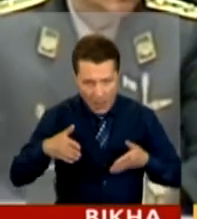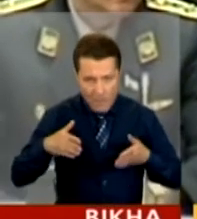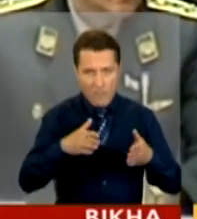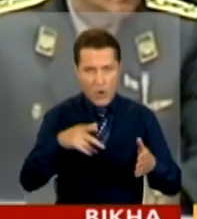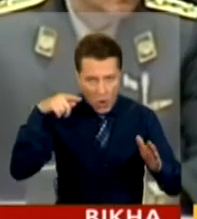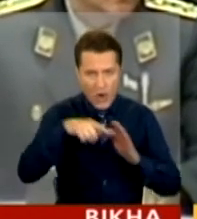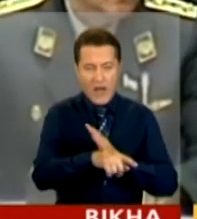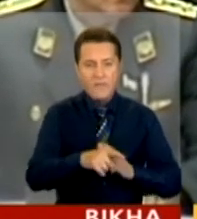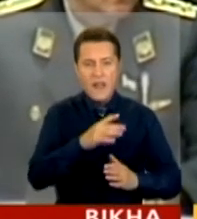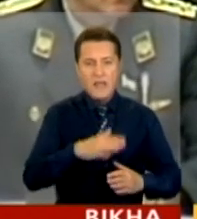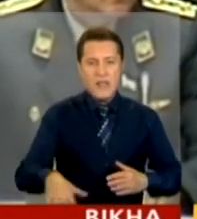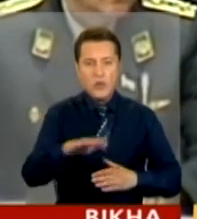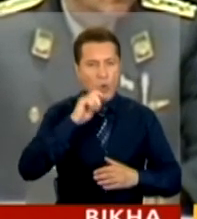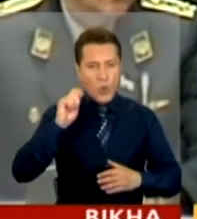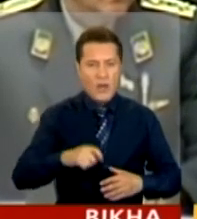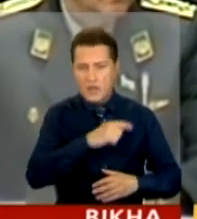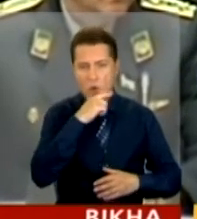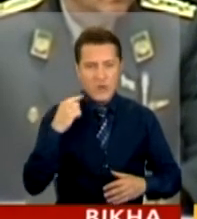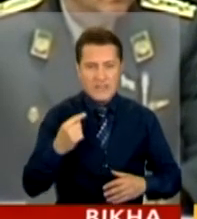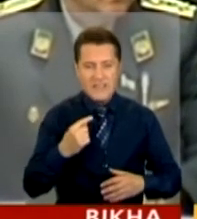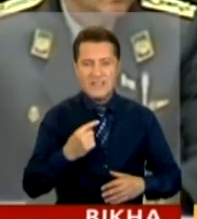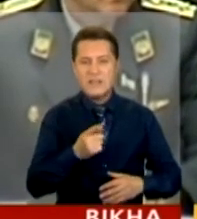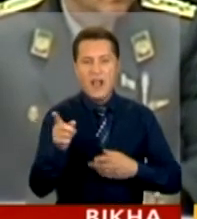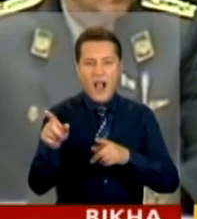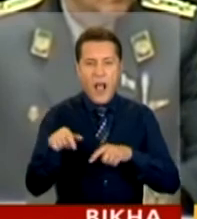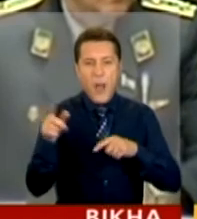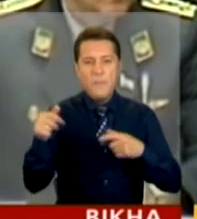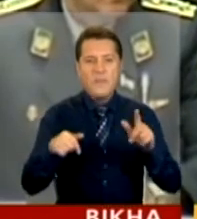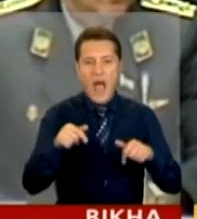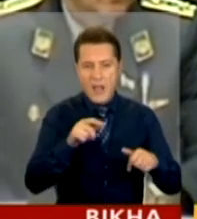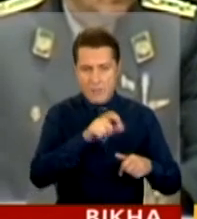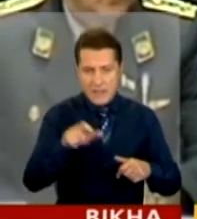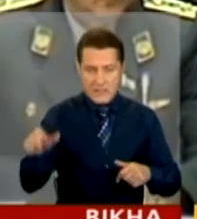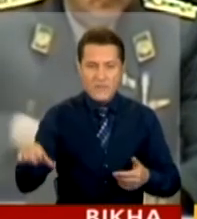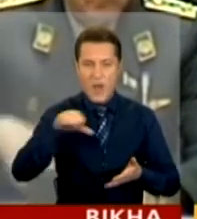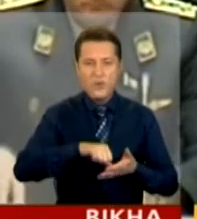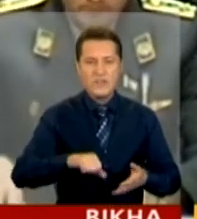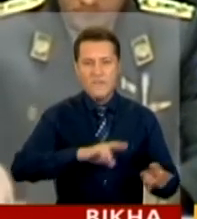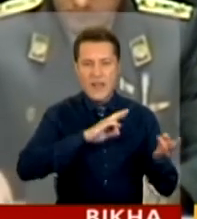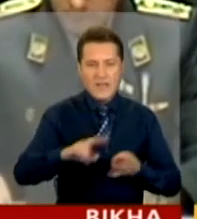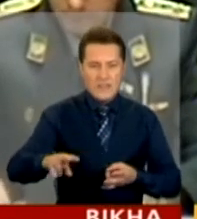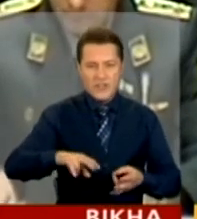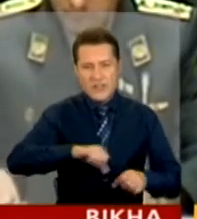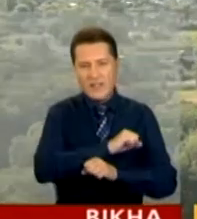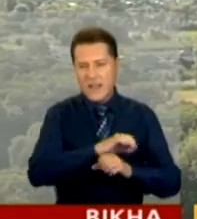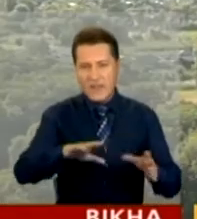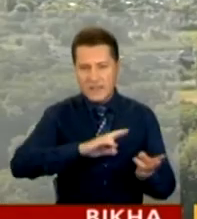територію України російських найманців для участі у терористичній і диверсійній